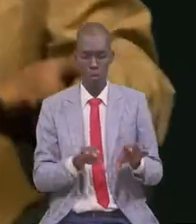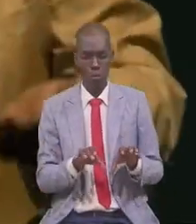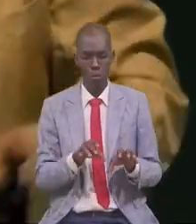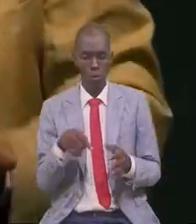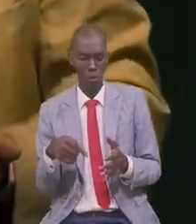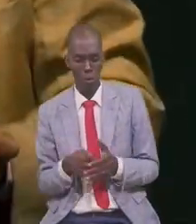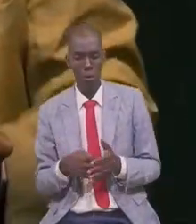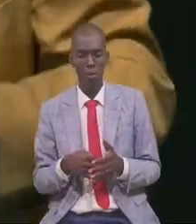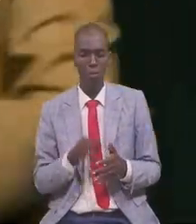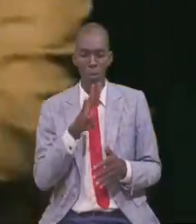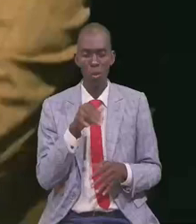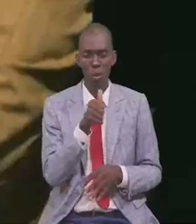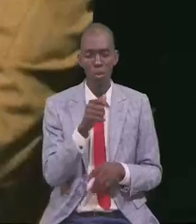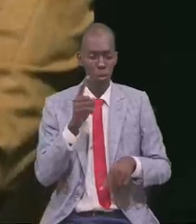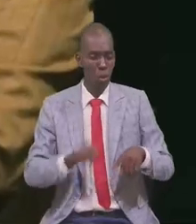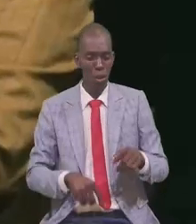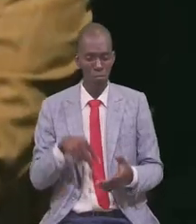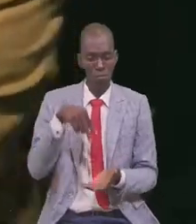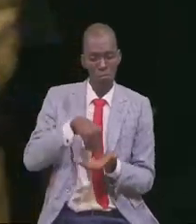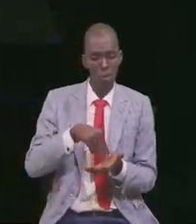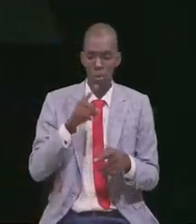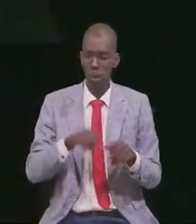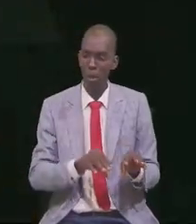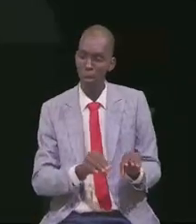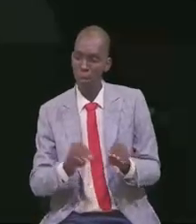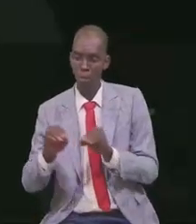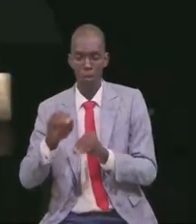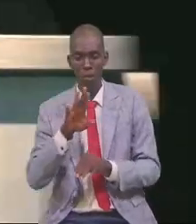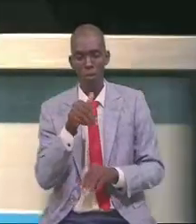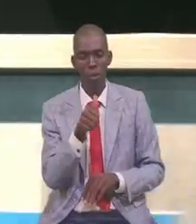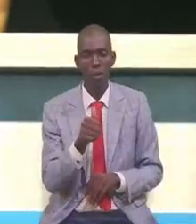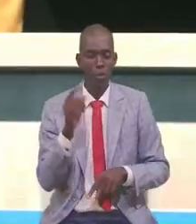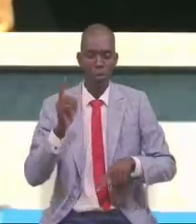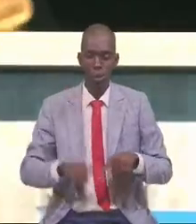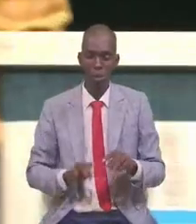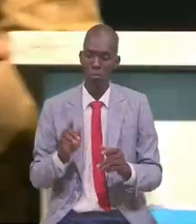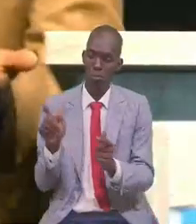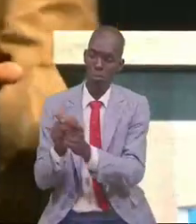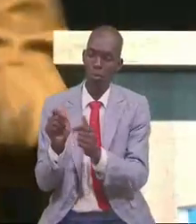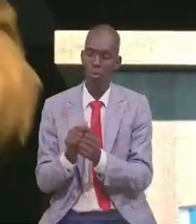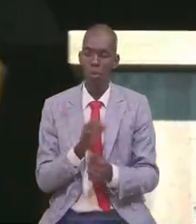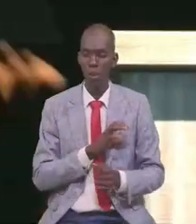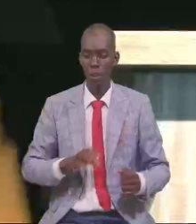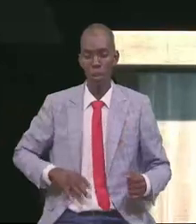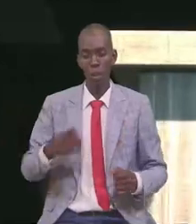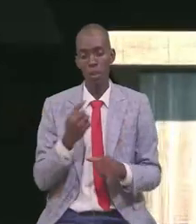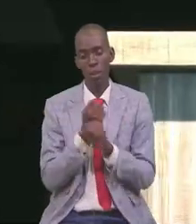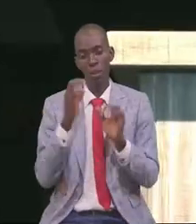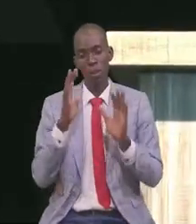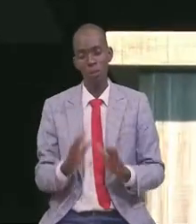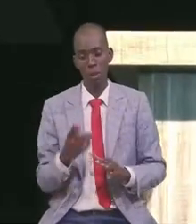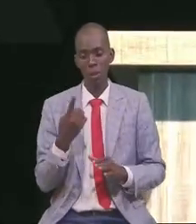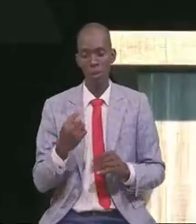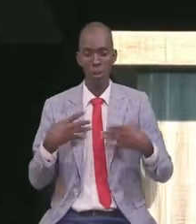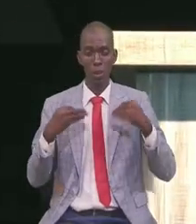pas te lever, tu ne peux pas bouger, tu ne peux pas arriver à Christ, le sauveur, le guérisseur. Nous allons